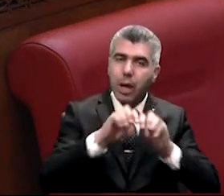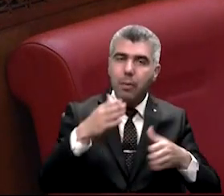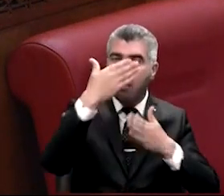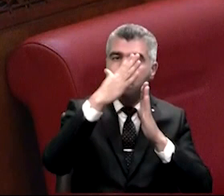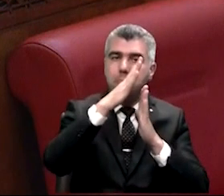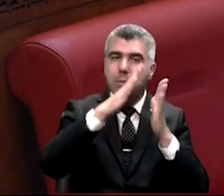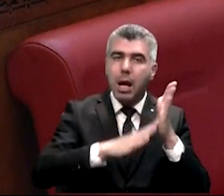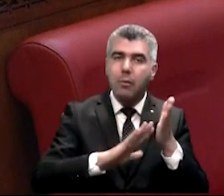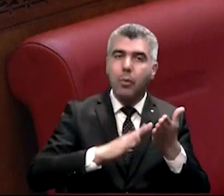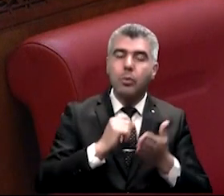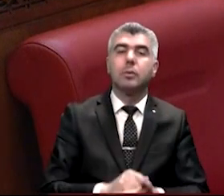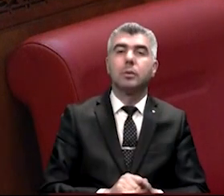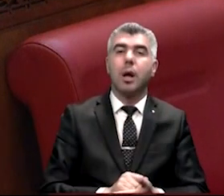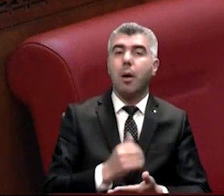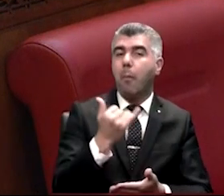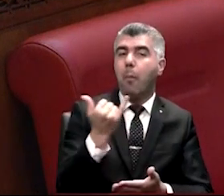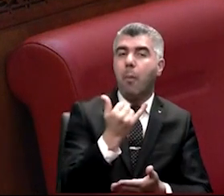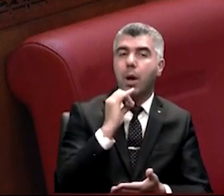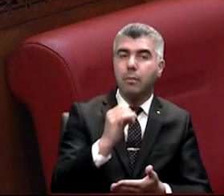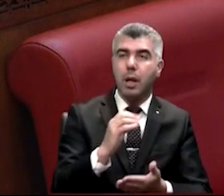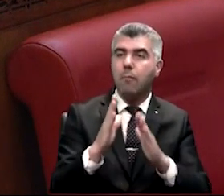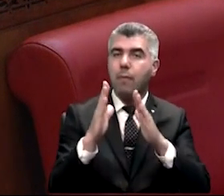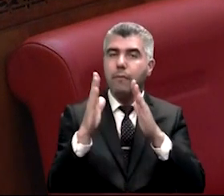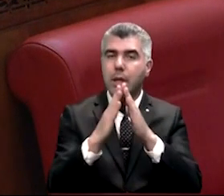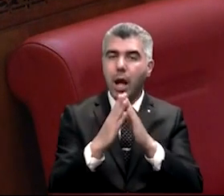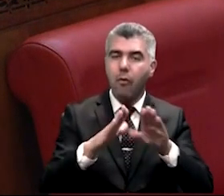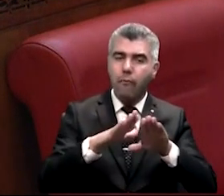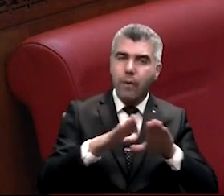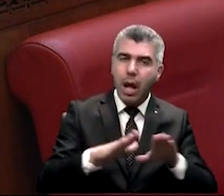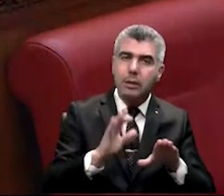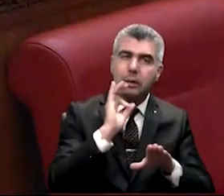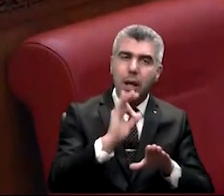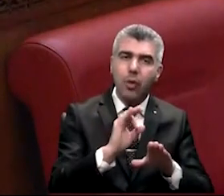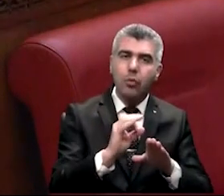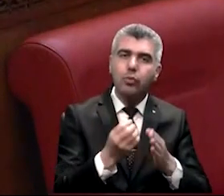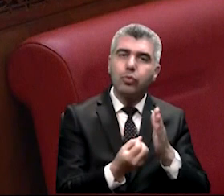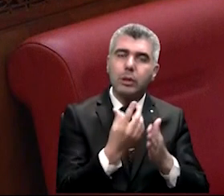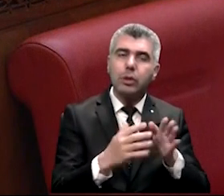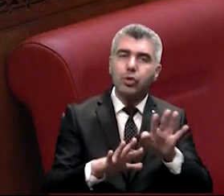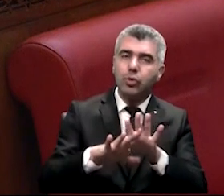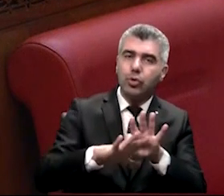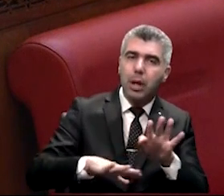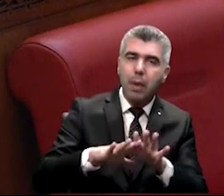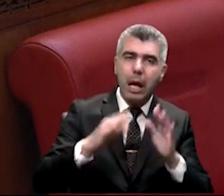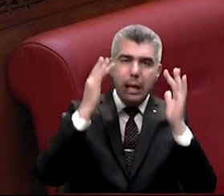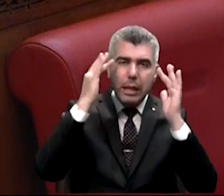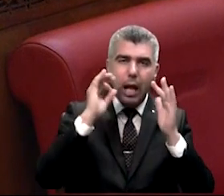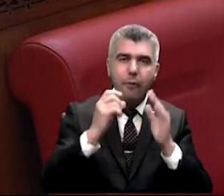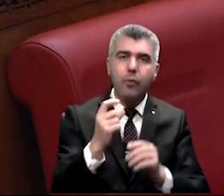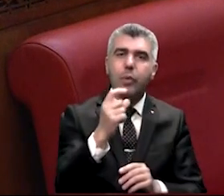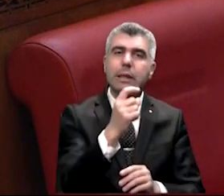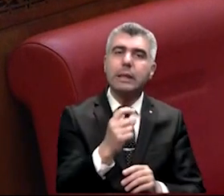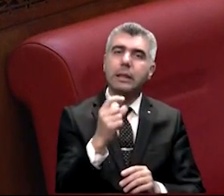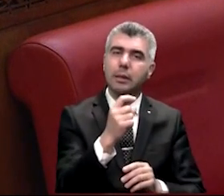المساهمه او الاسهام برصدها الحبسي لاحداث مشاريع اجتماعيه اقتصاديه ودينيه وثقافيه نذكر من على سبيل